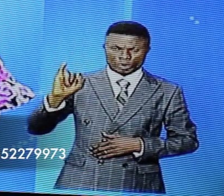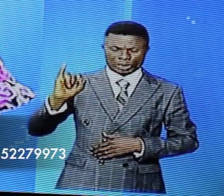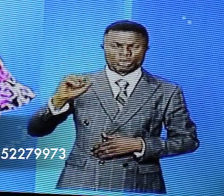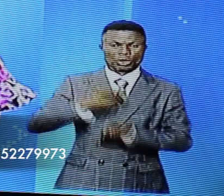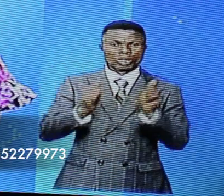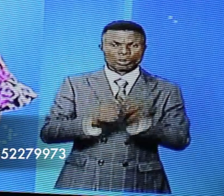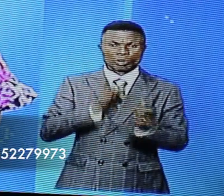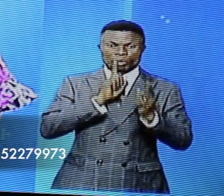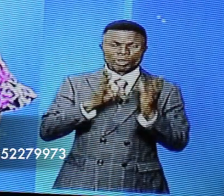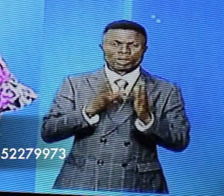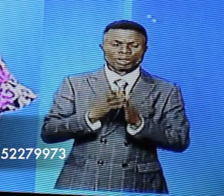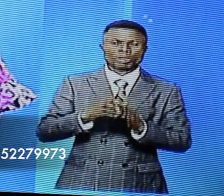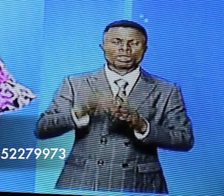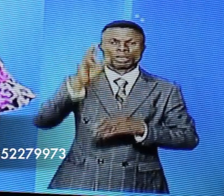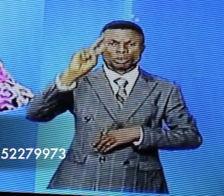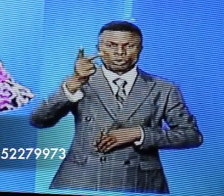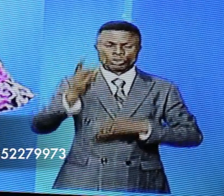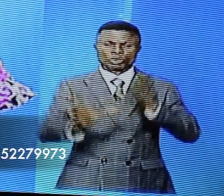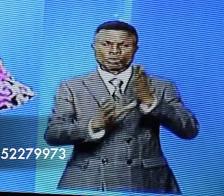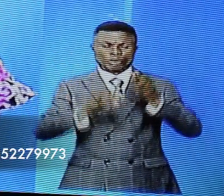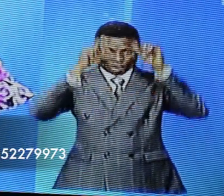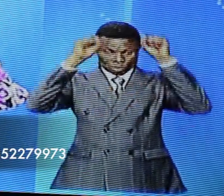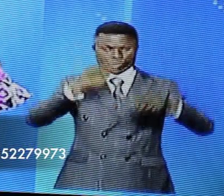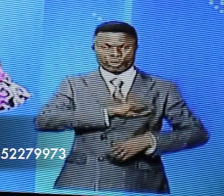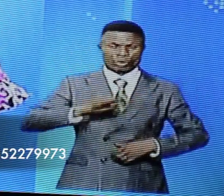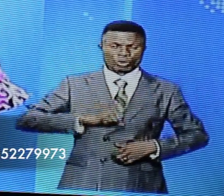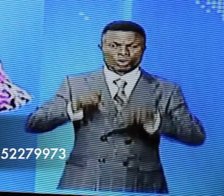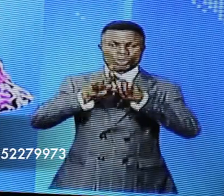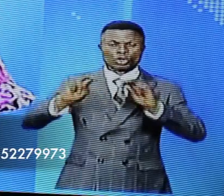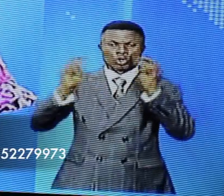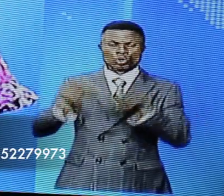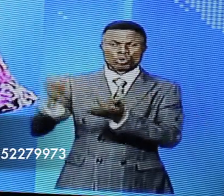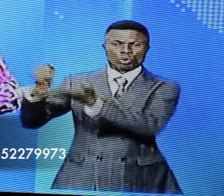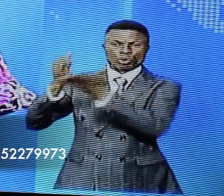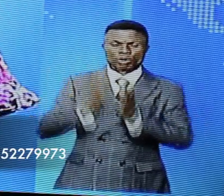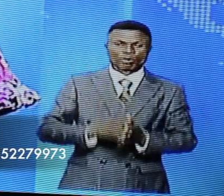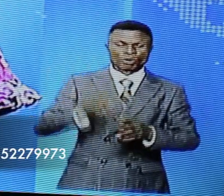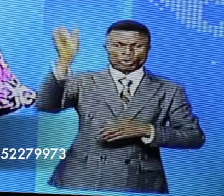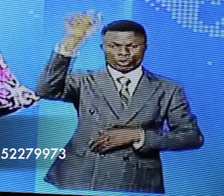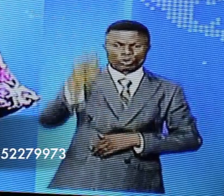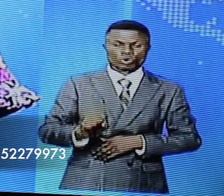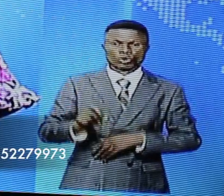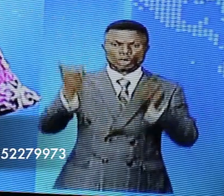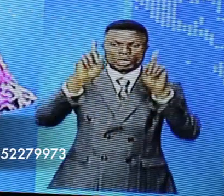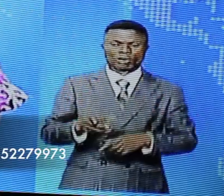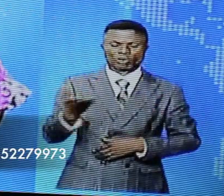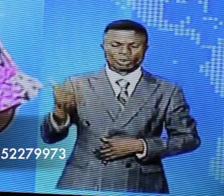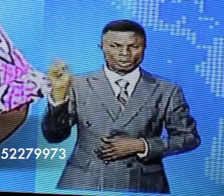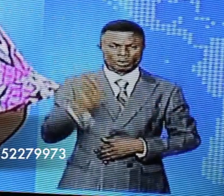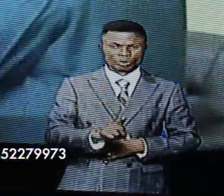des échanges entre le deuxième vice-président du Sénat et une délégation d'investisseurs sud-africains, Eugénie